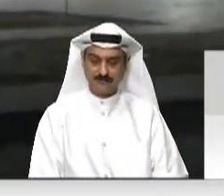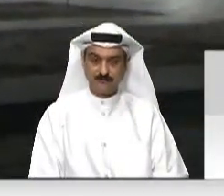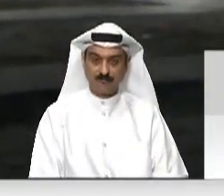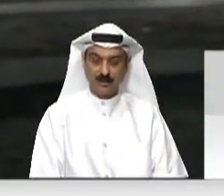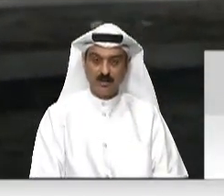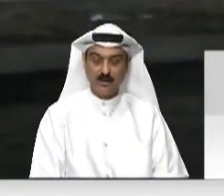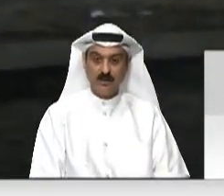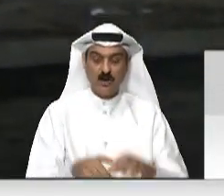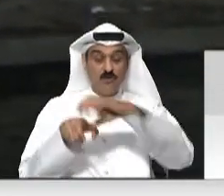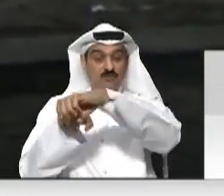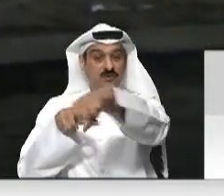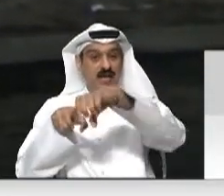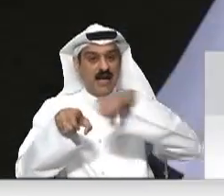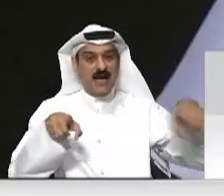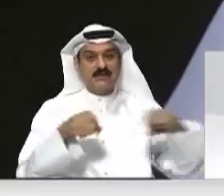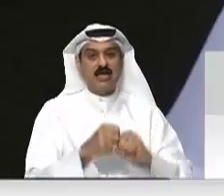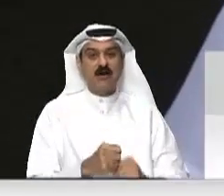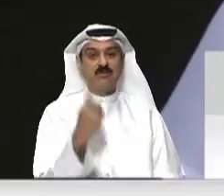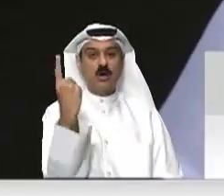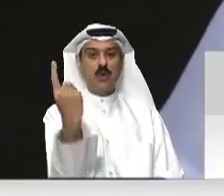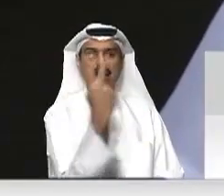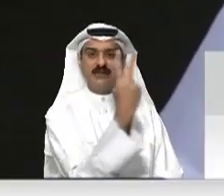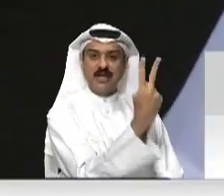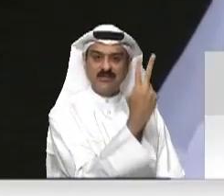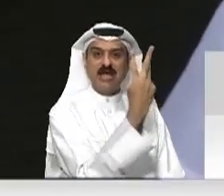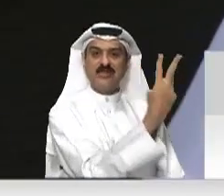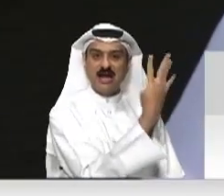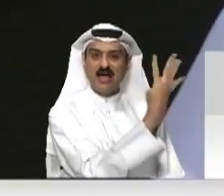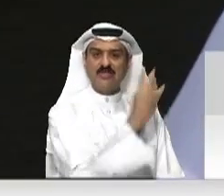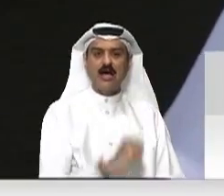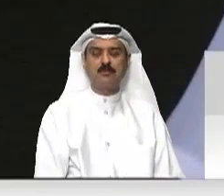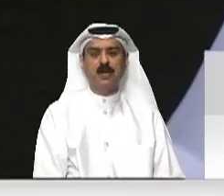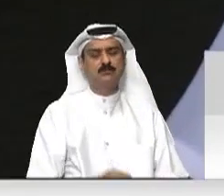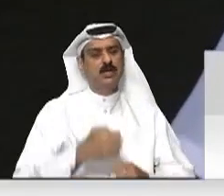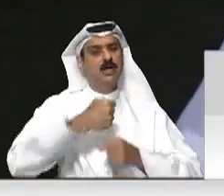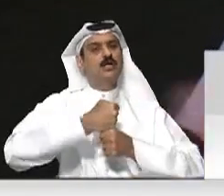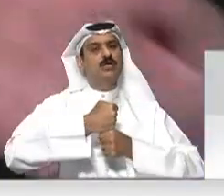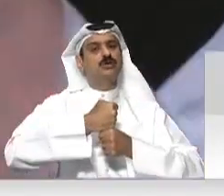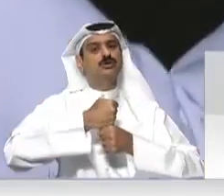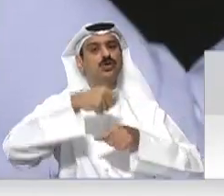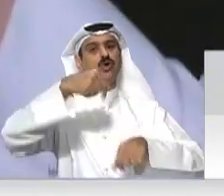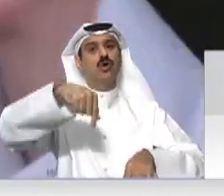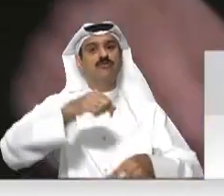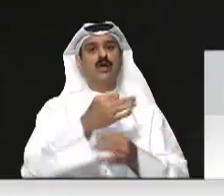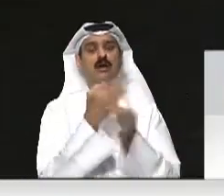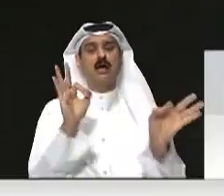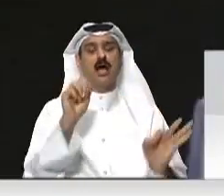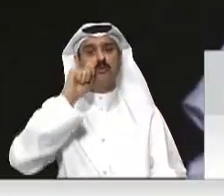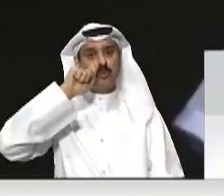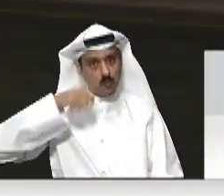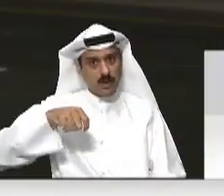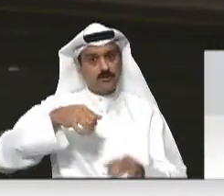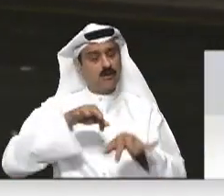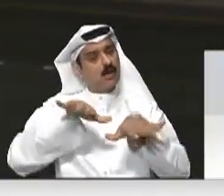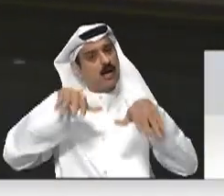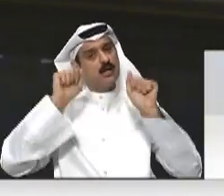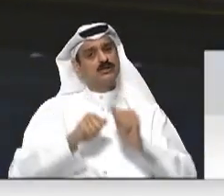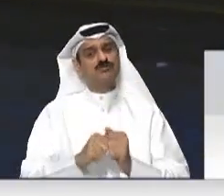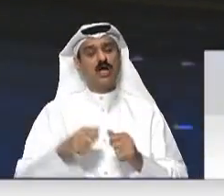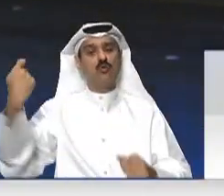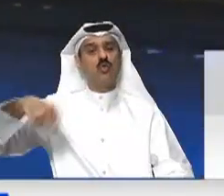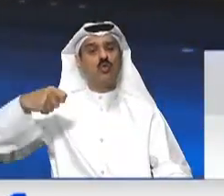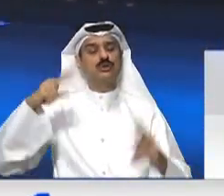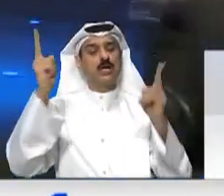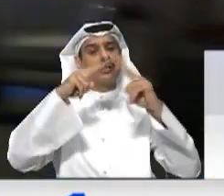واحد الى اثنين وثلاثه واربعه هذولي من يا ابني المواطن ويخلص وتجهز قسيمته يروح وزاره الكهرباء ويمد التيار الجهود